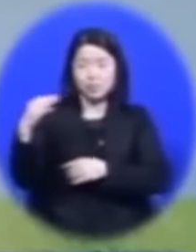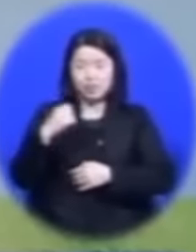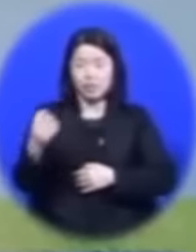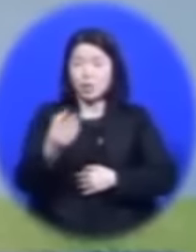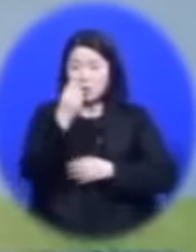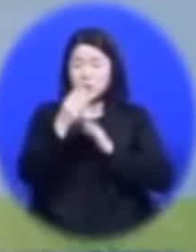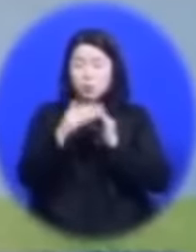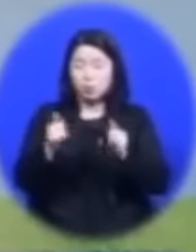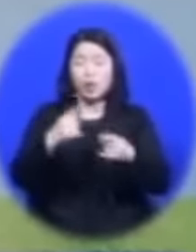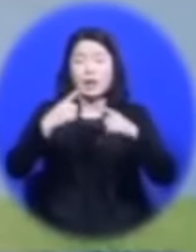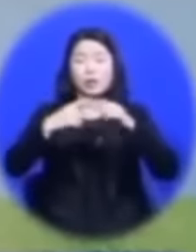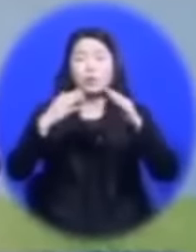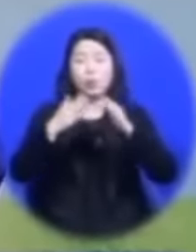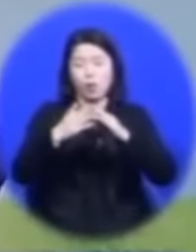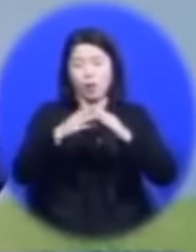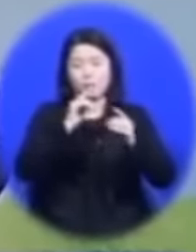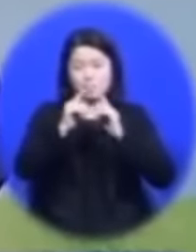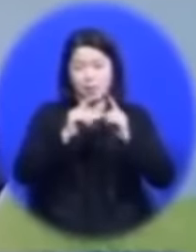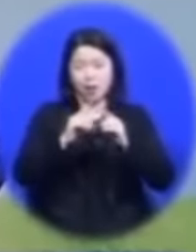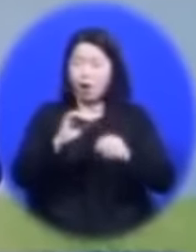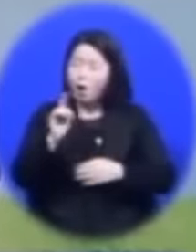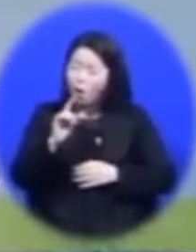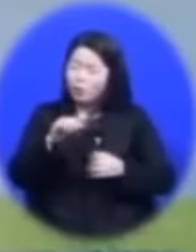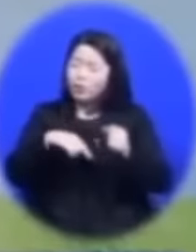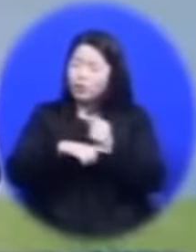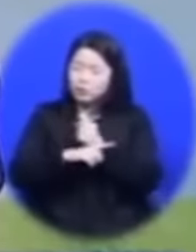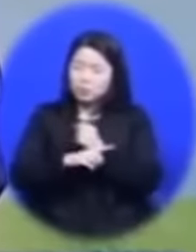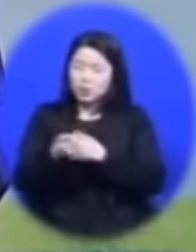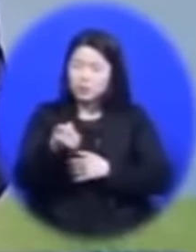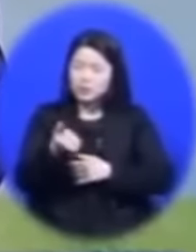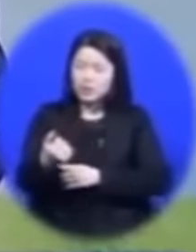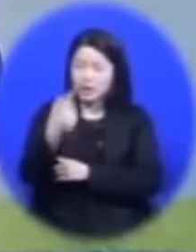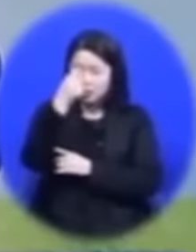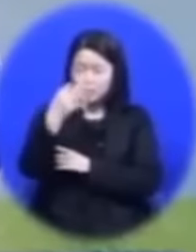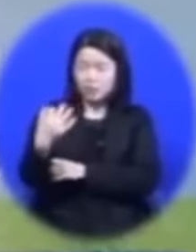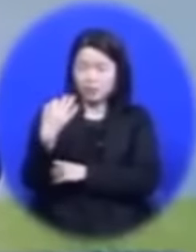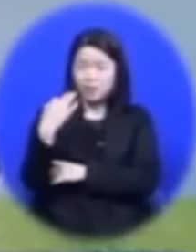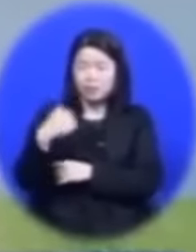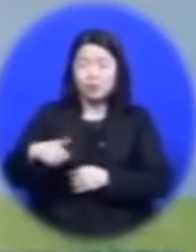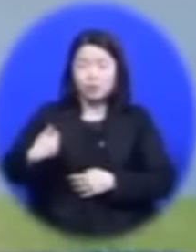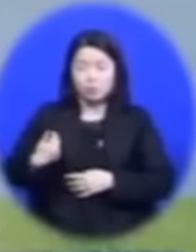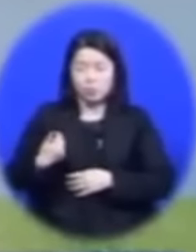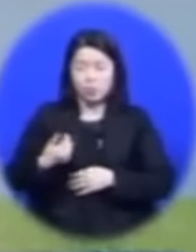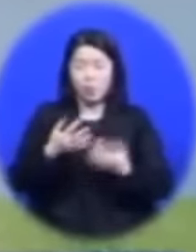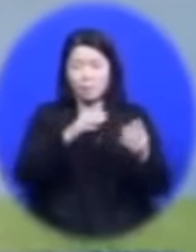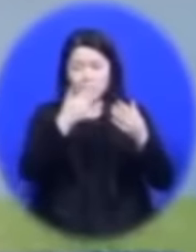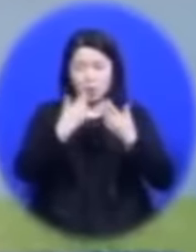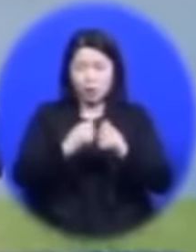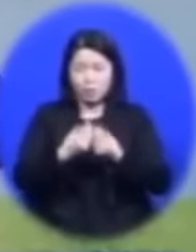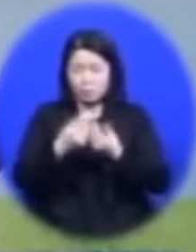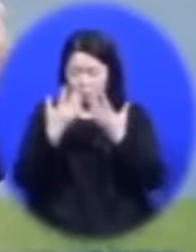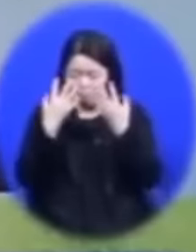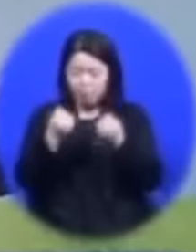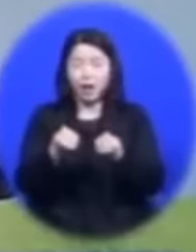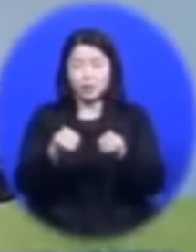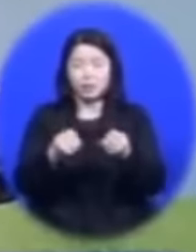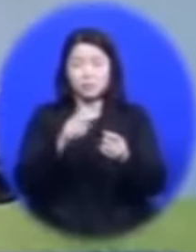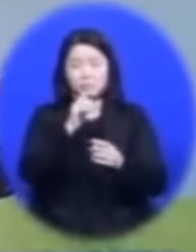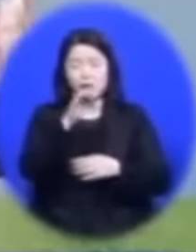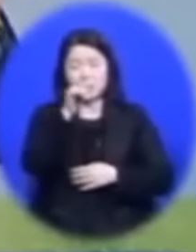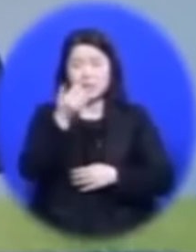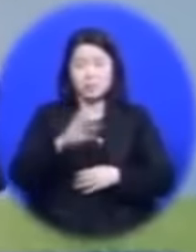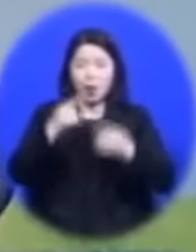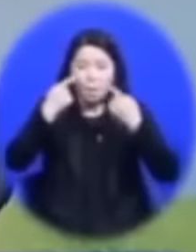교회라는 겁니다. 어떤 의미로 작은 능력인지에 대해서는 해석상 많은 이야기가 있을 수 있겠지만 하여튼 분명한